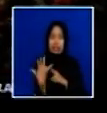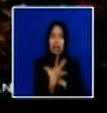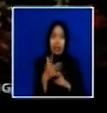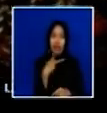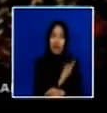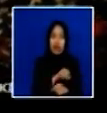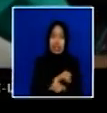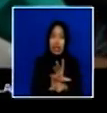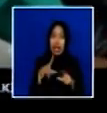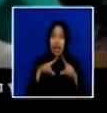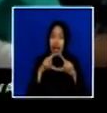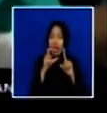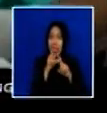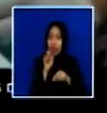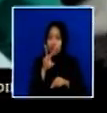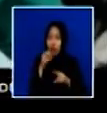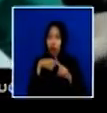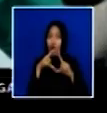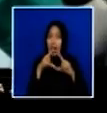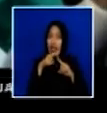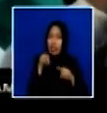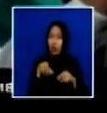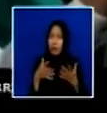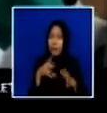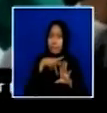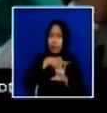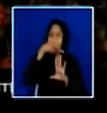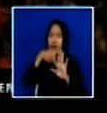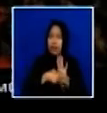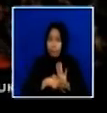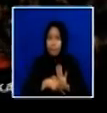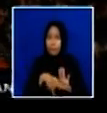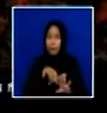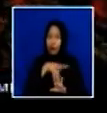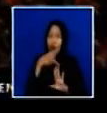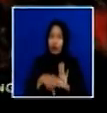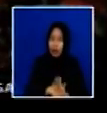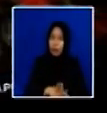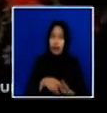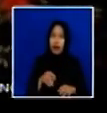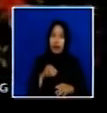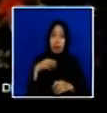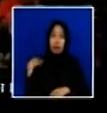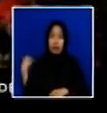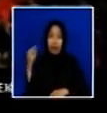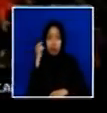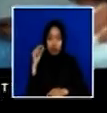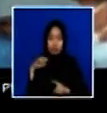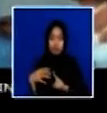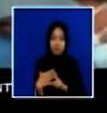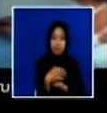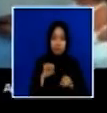advokat ini juga bagian dari program pemerintah dalam mencegah penyebaran dan menanggulangi wabah covert 19 dari